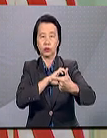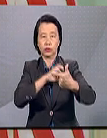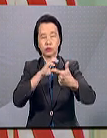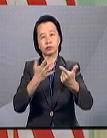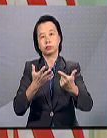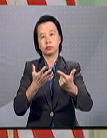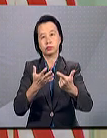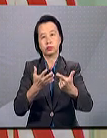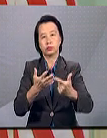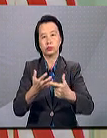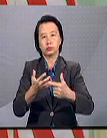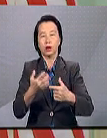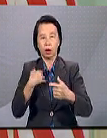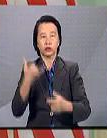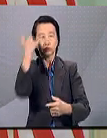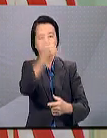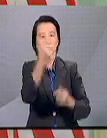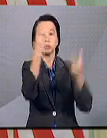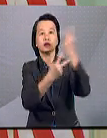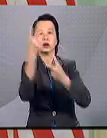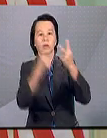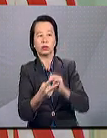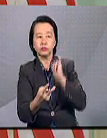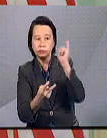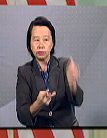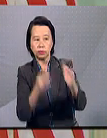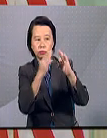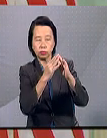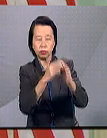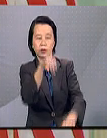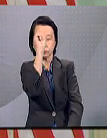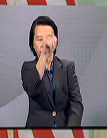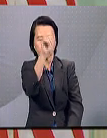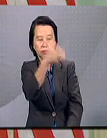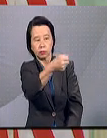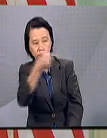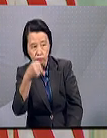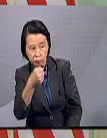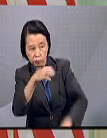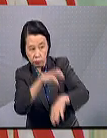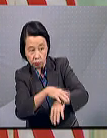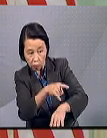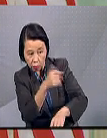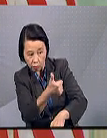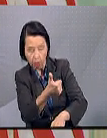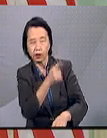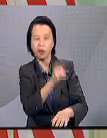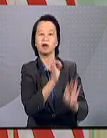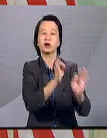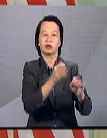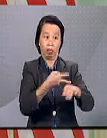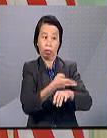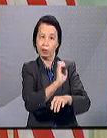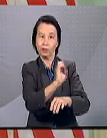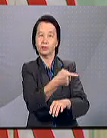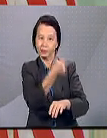sebagainya membuat lawatan berkala di rumah, di rumah-rumah rakyat kita yang membuat kuarantin di rumah